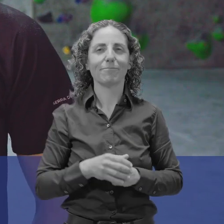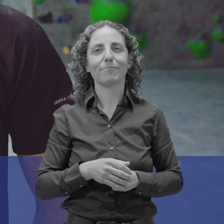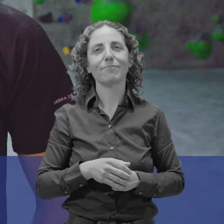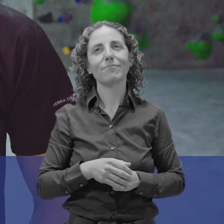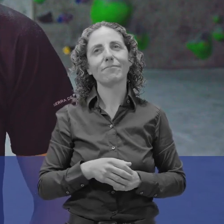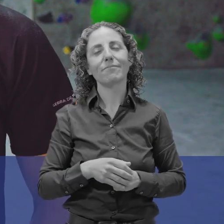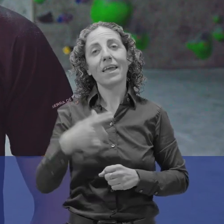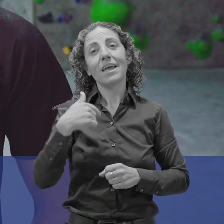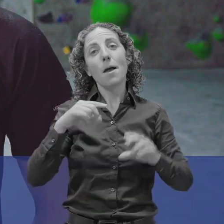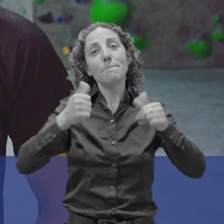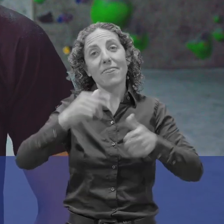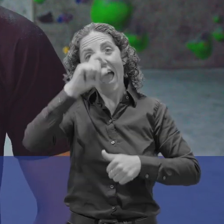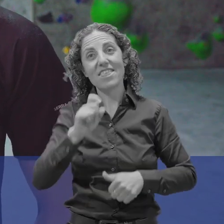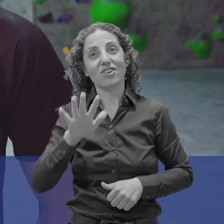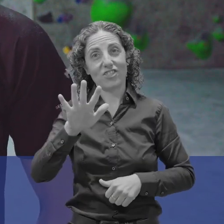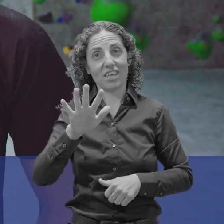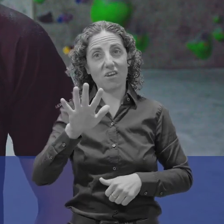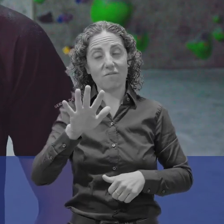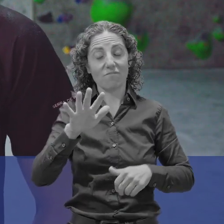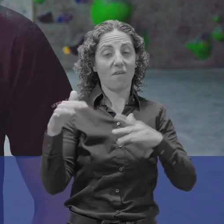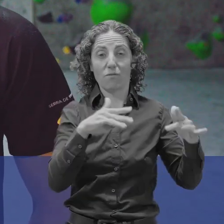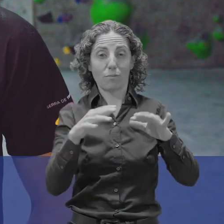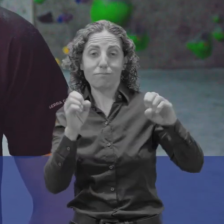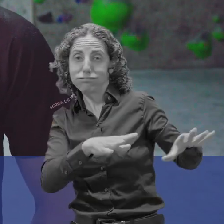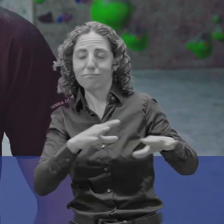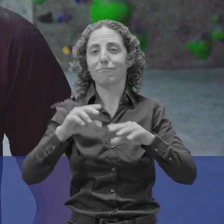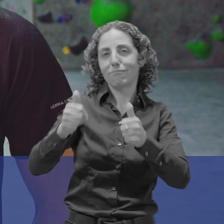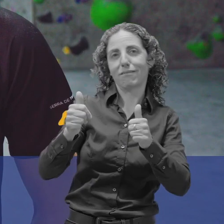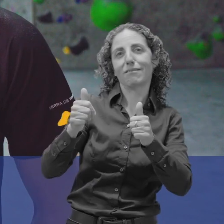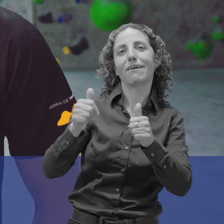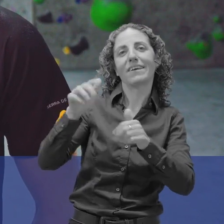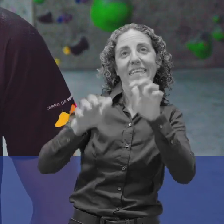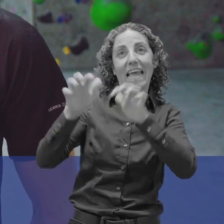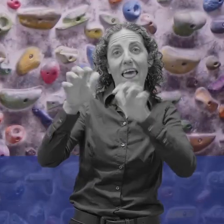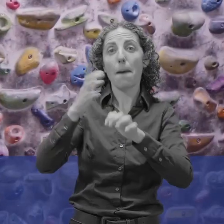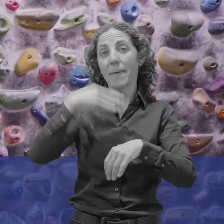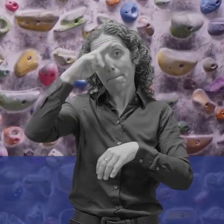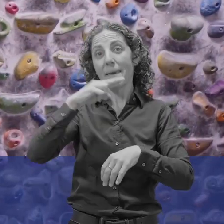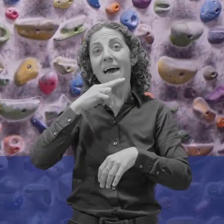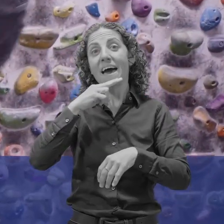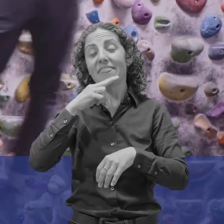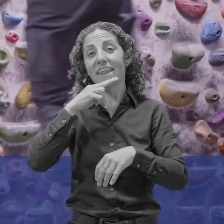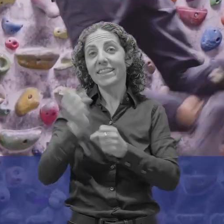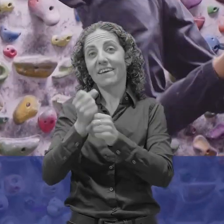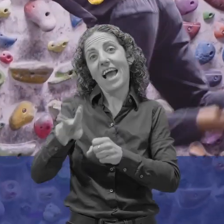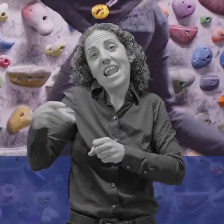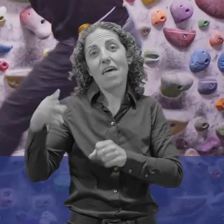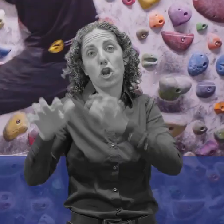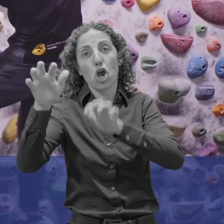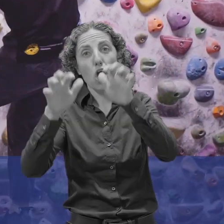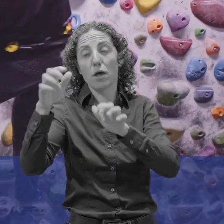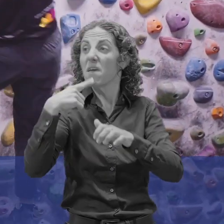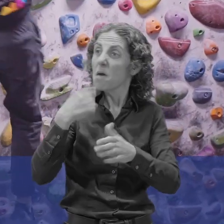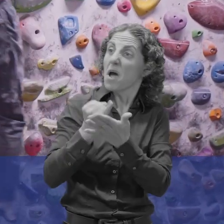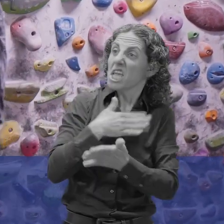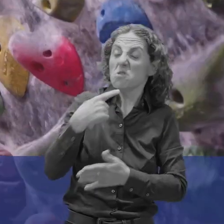els 5 anys deixant el futbol, i un pare feia feina de vora al rocòdrom i m'ha dit si ho volia provar i vaig dir que sí. Pues jo l'escalada